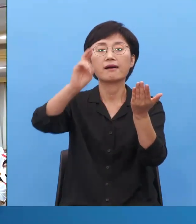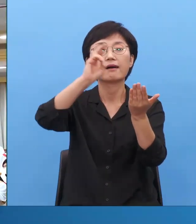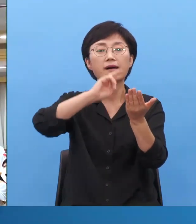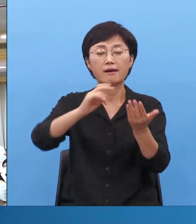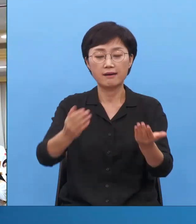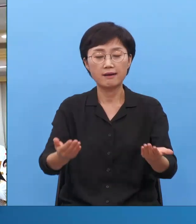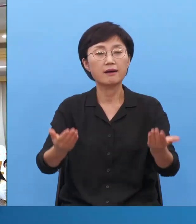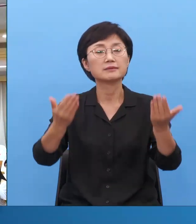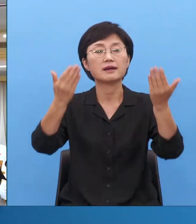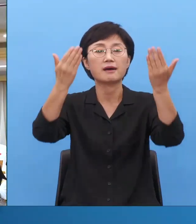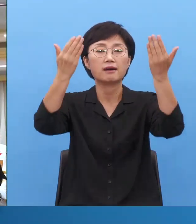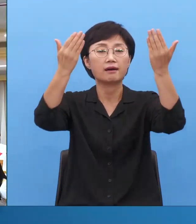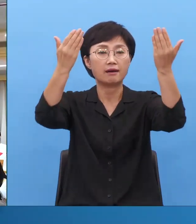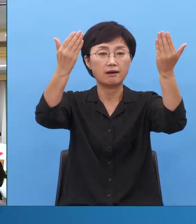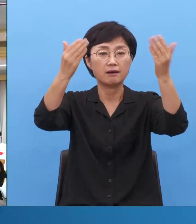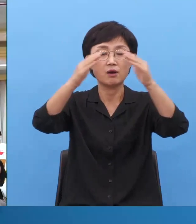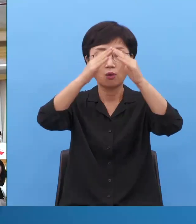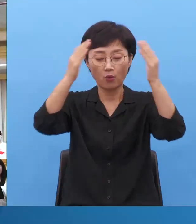찬양하여라